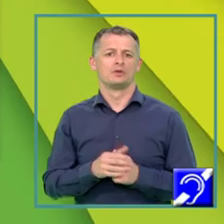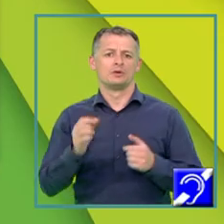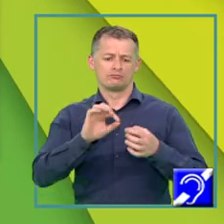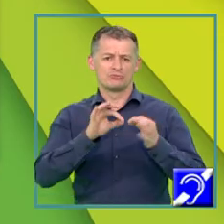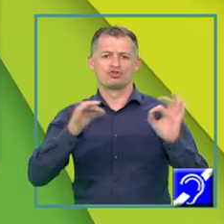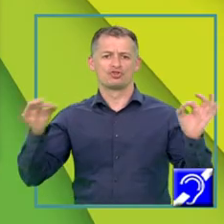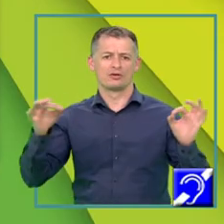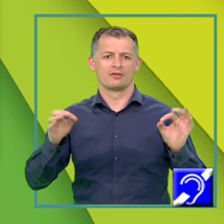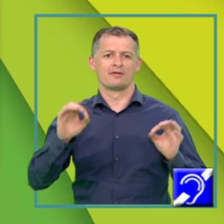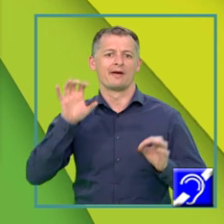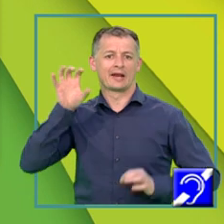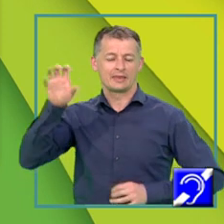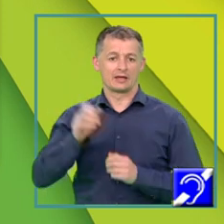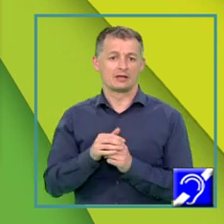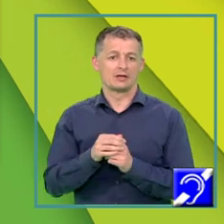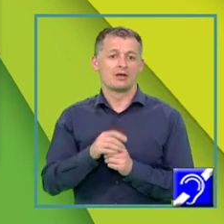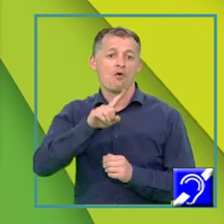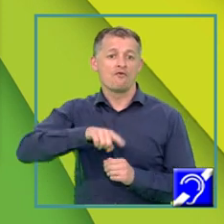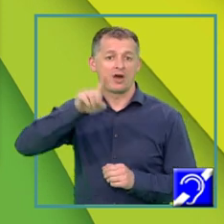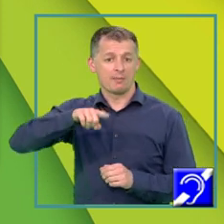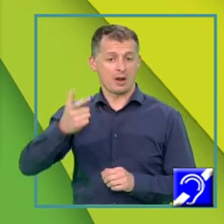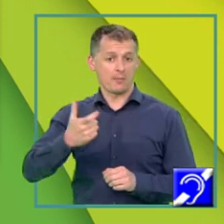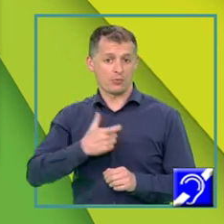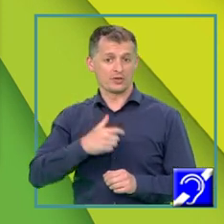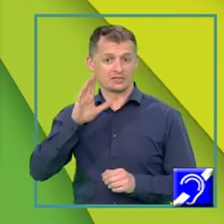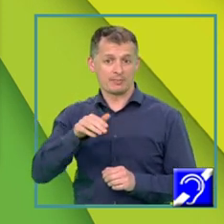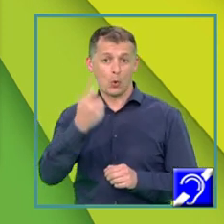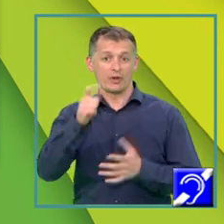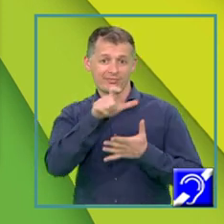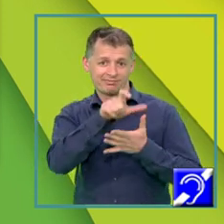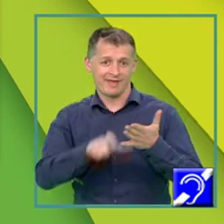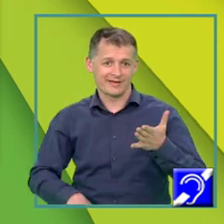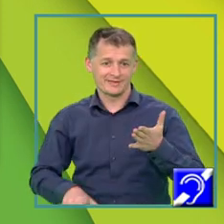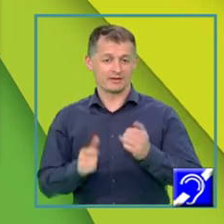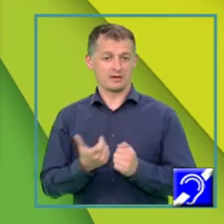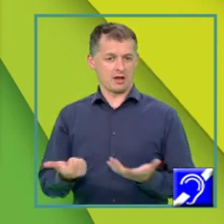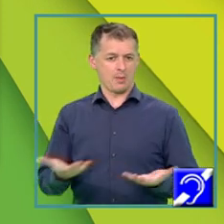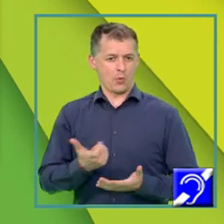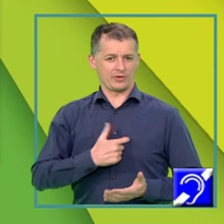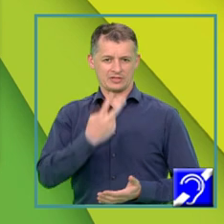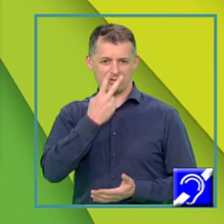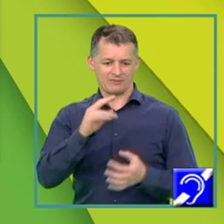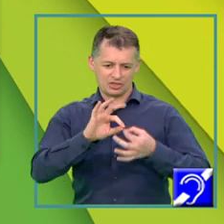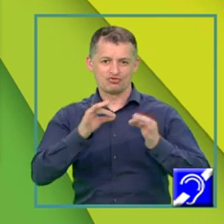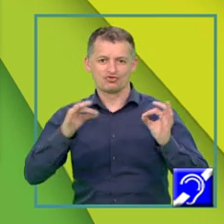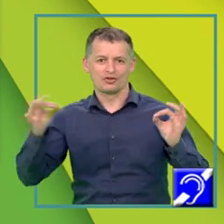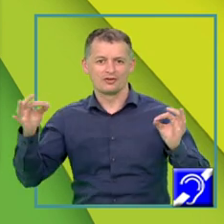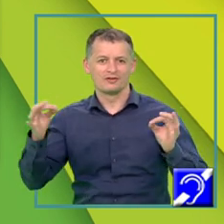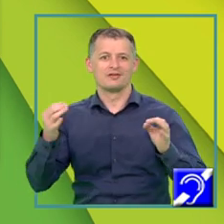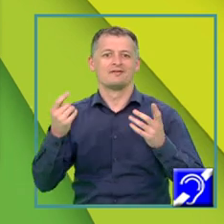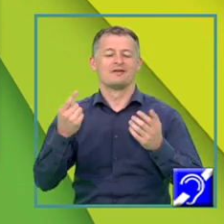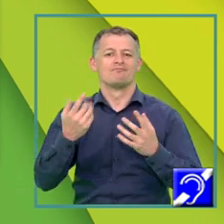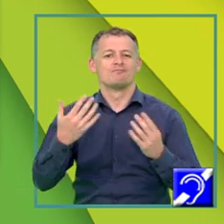se referă la o variabilă care poate reține un text un text poate fi privit ca un șir de caractere